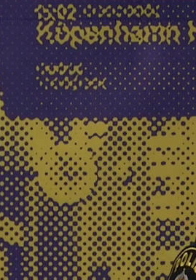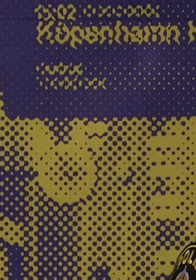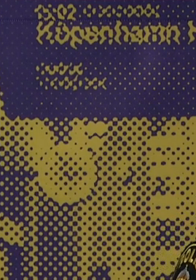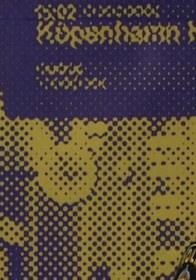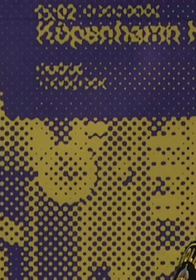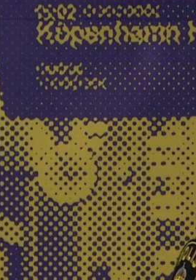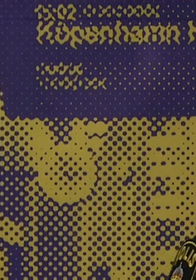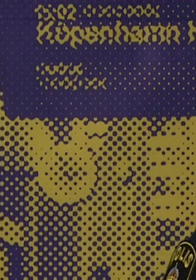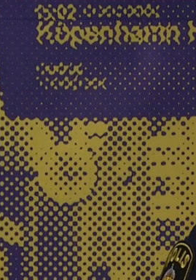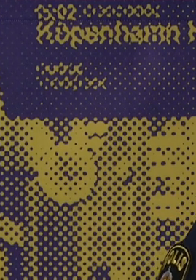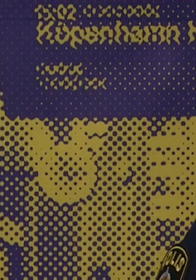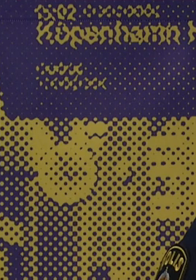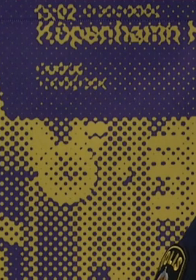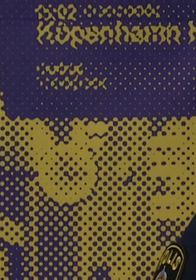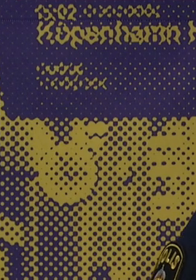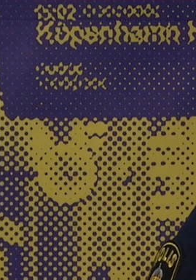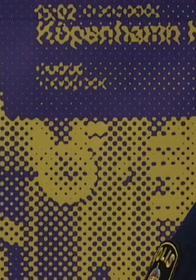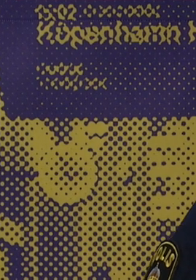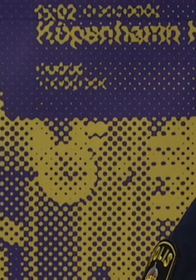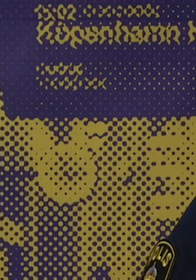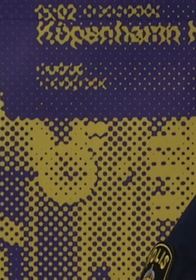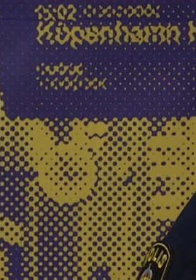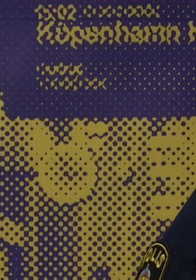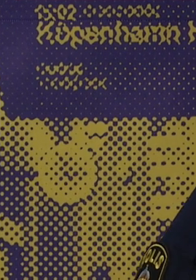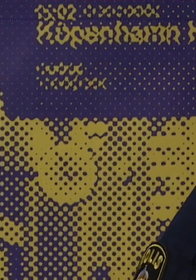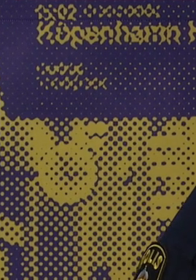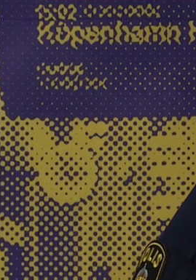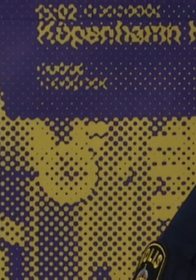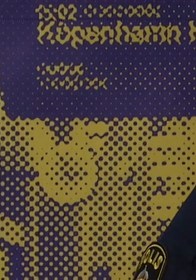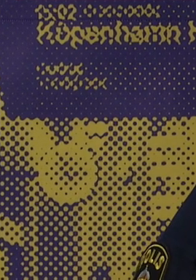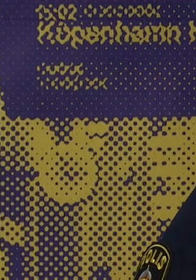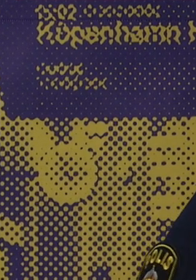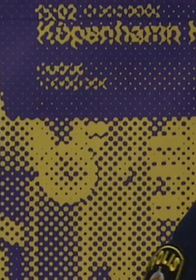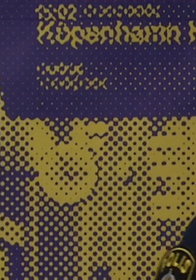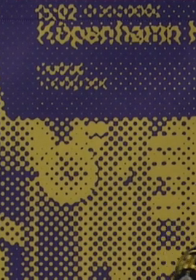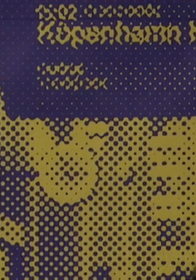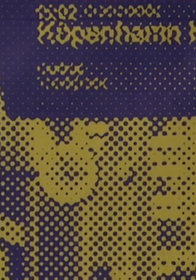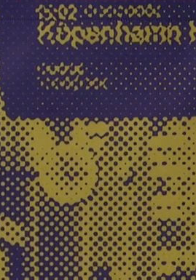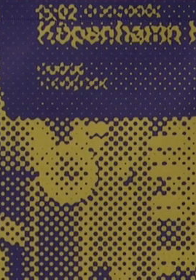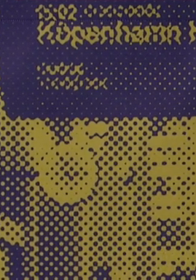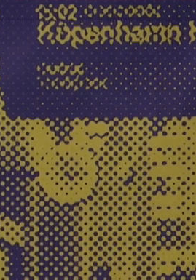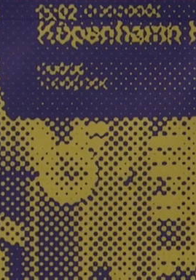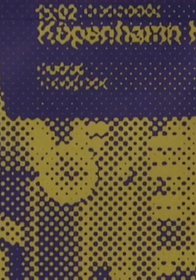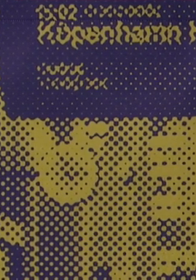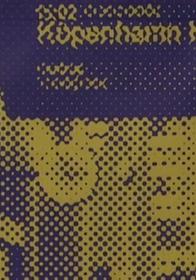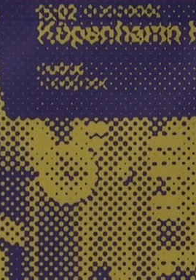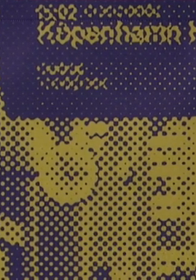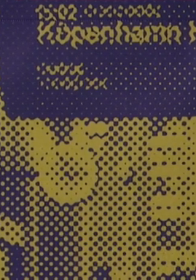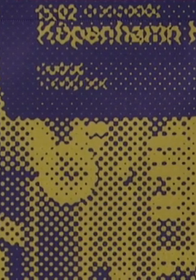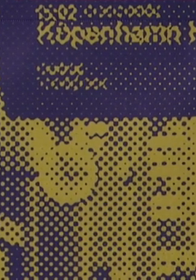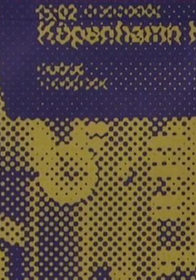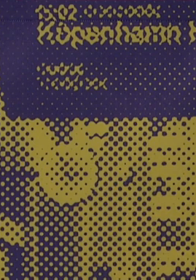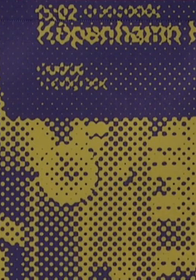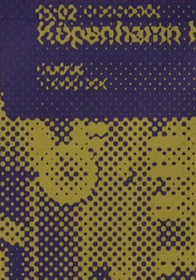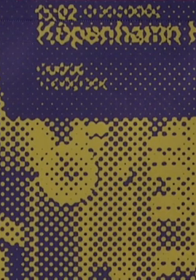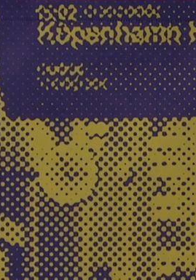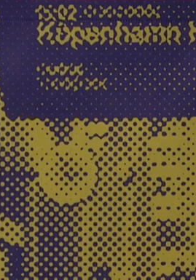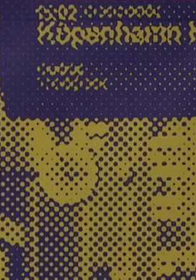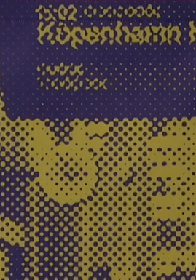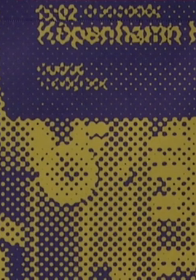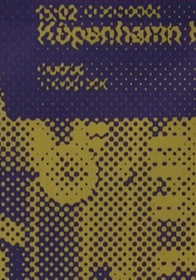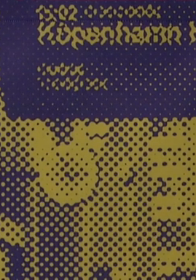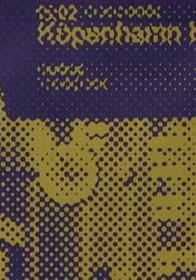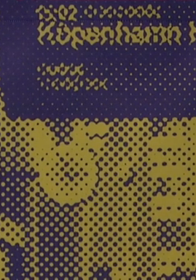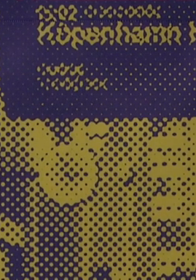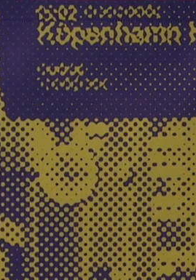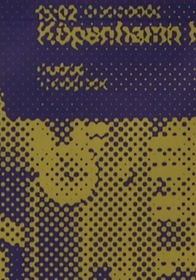färre poliser i Region Stockholm jämfört med starten på 2015. Det börjar en uppgång nu